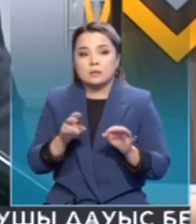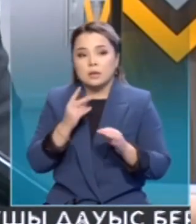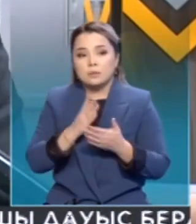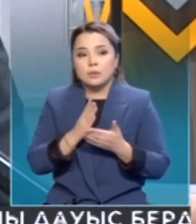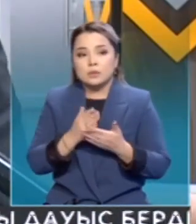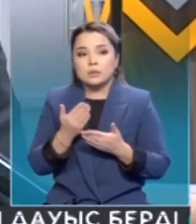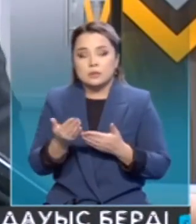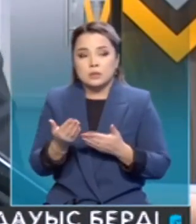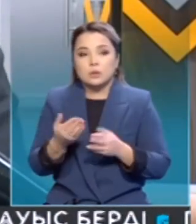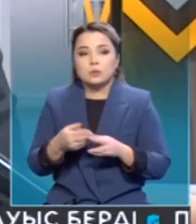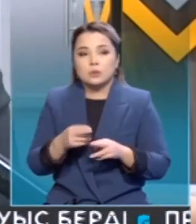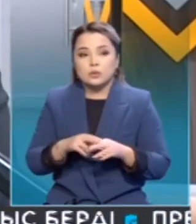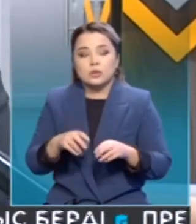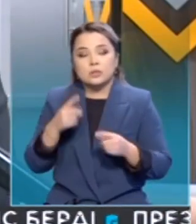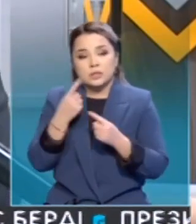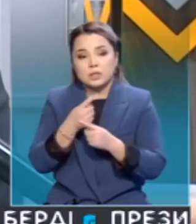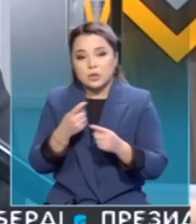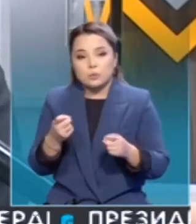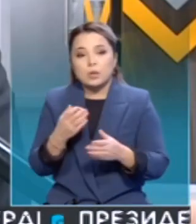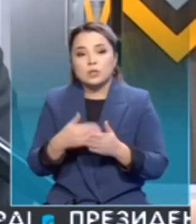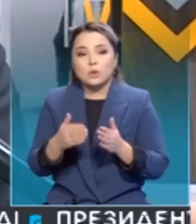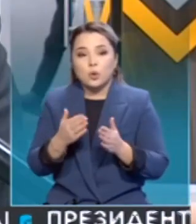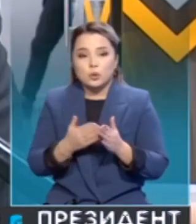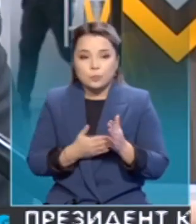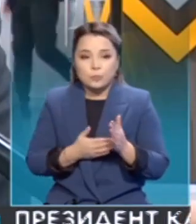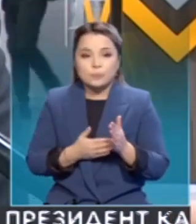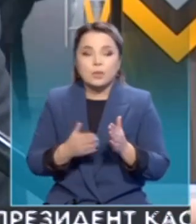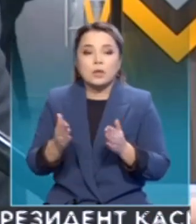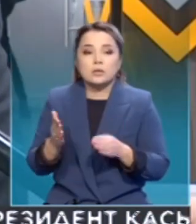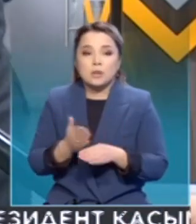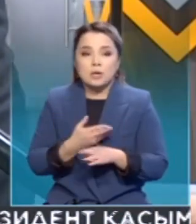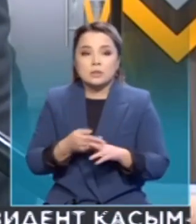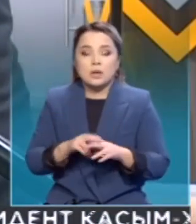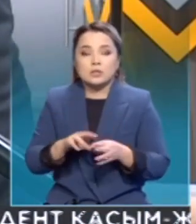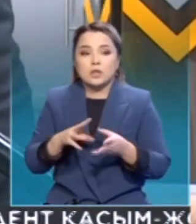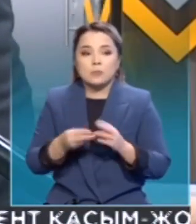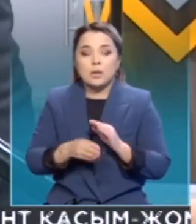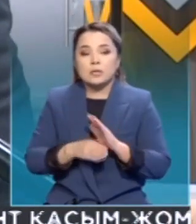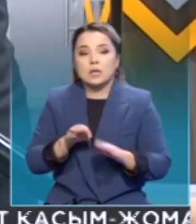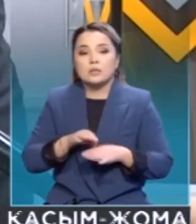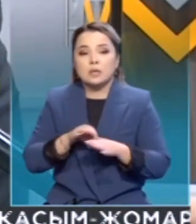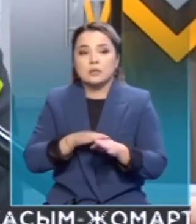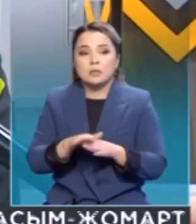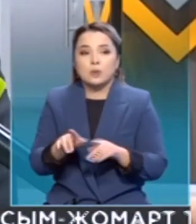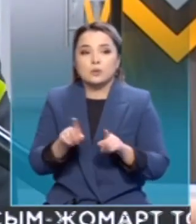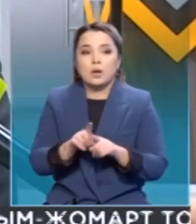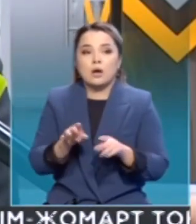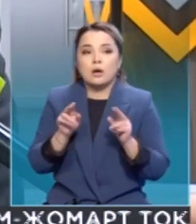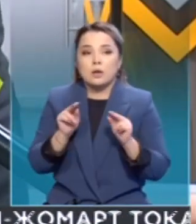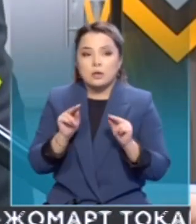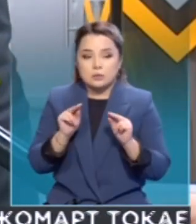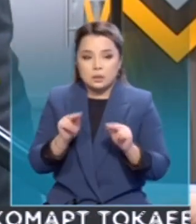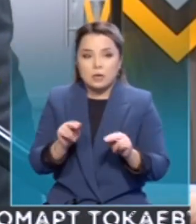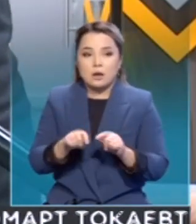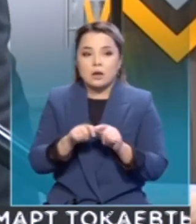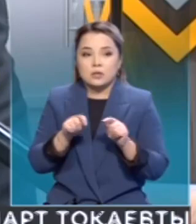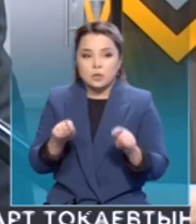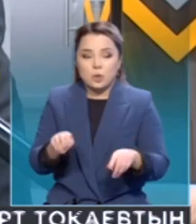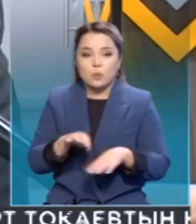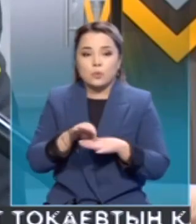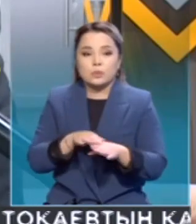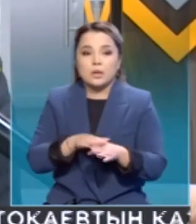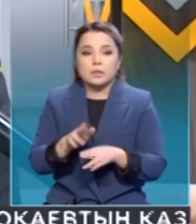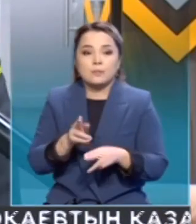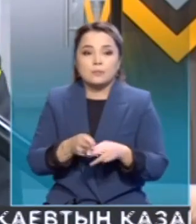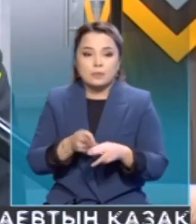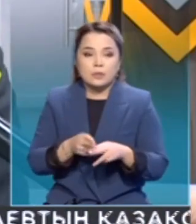кезде ескеріліп, жойылып, жалпы алған кезде мынау сайлаудың әділ, ашық және әділетті өтуіне